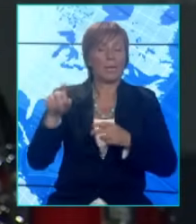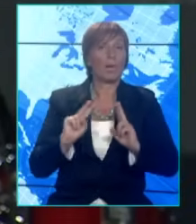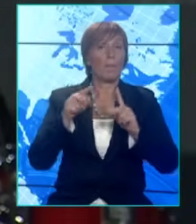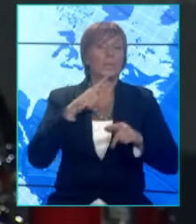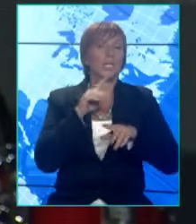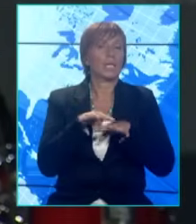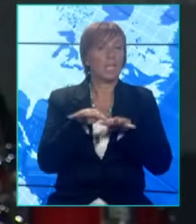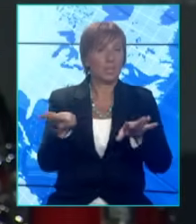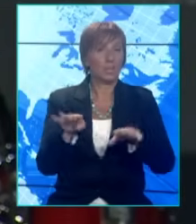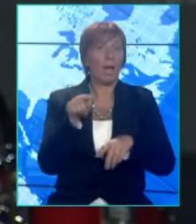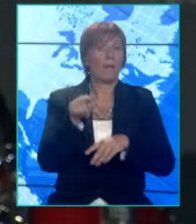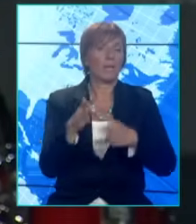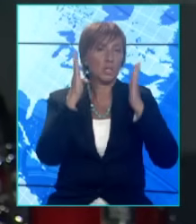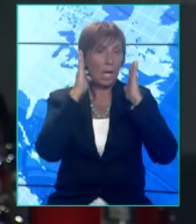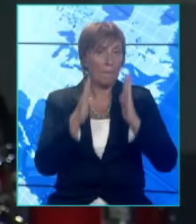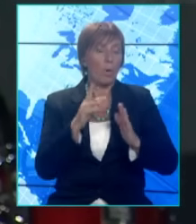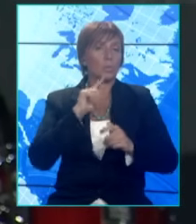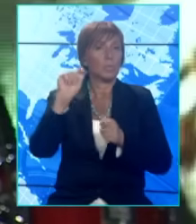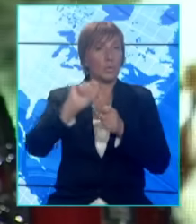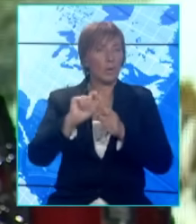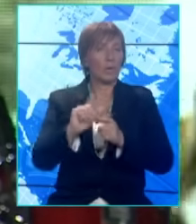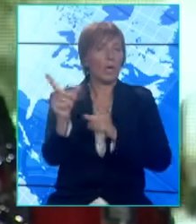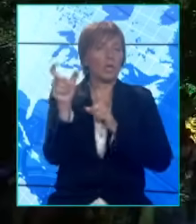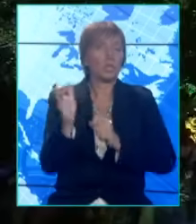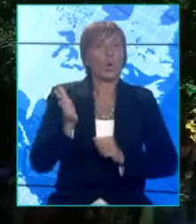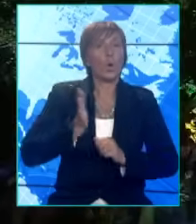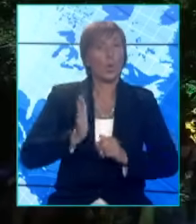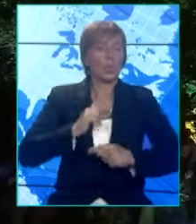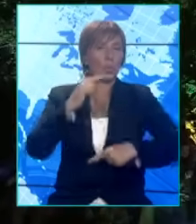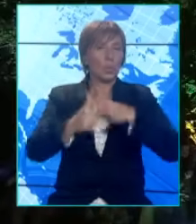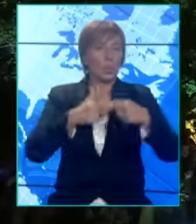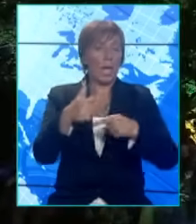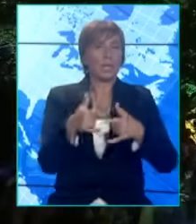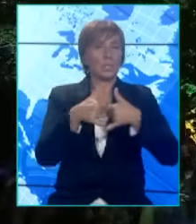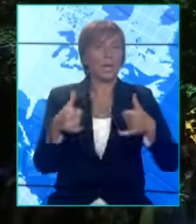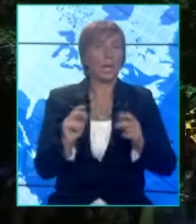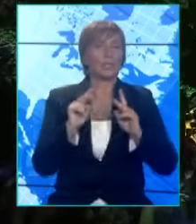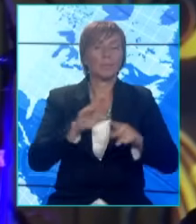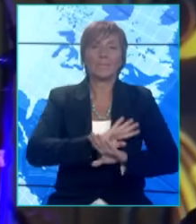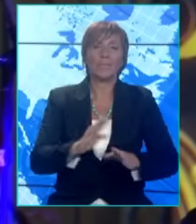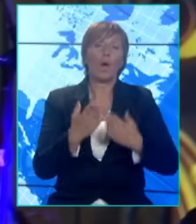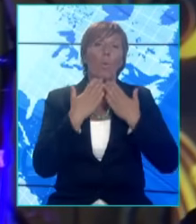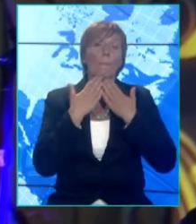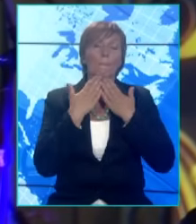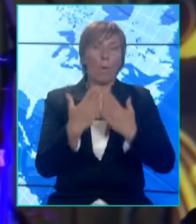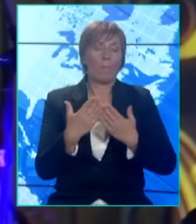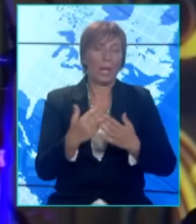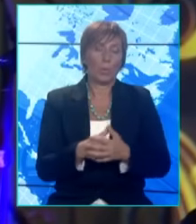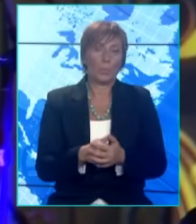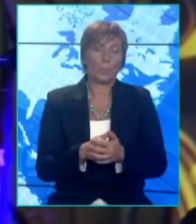šire. A vaša posvećenost očuvanju povijesnog i kulturnog nasljeđa Mostara je za svaku pohvalu.